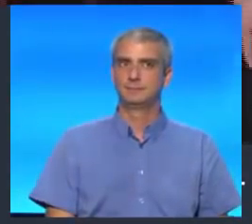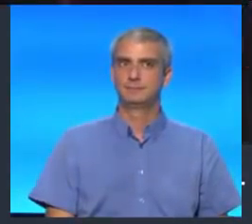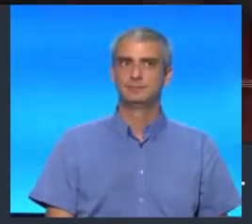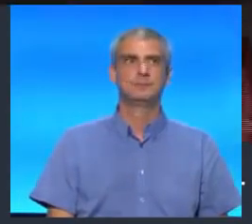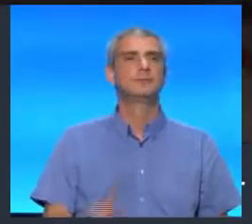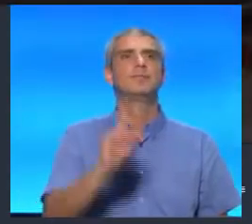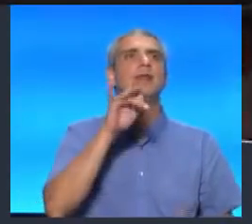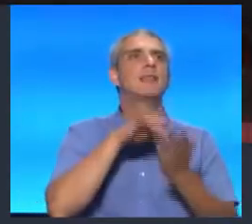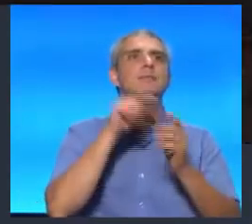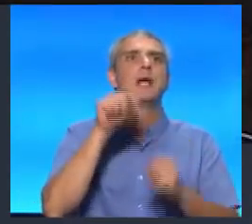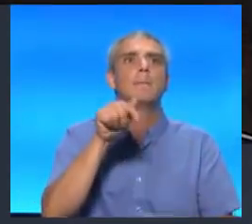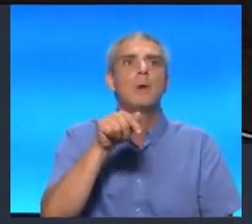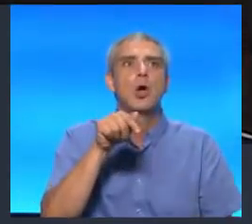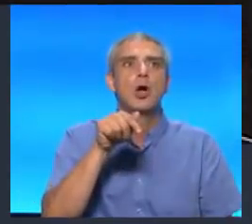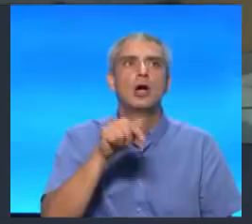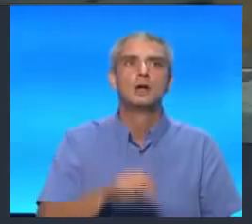מפה.